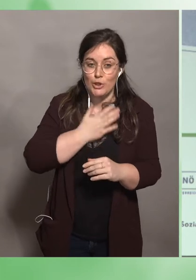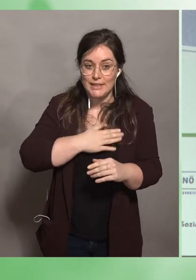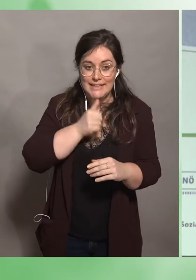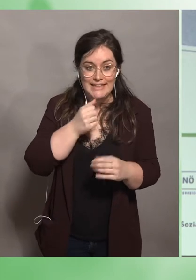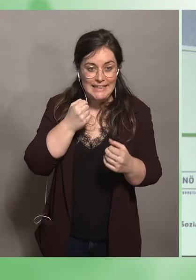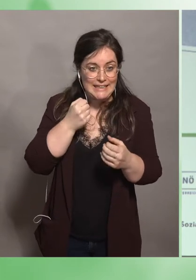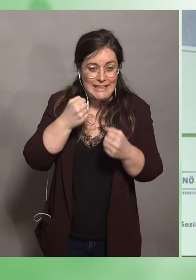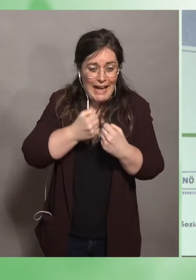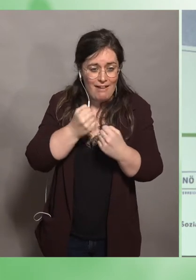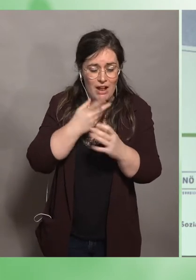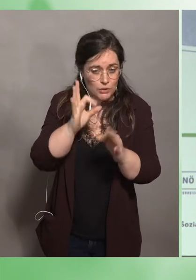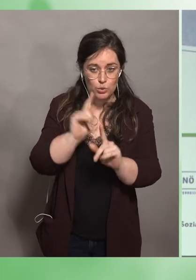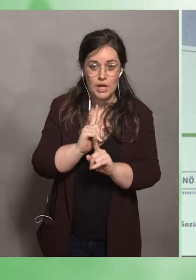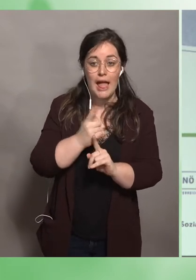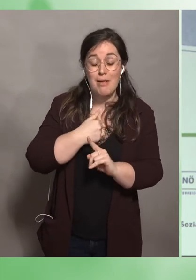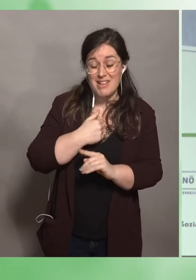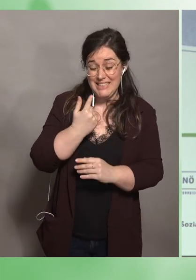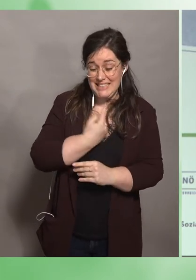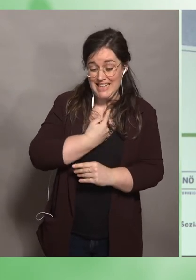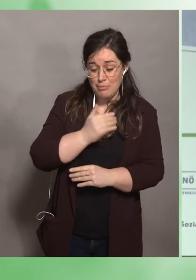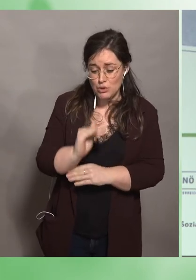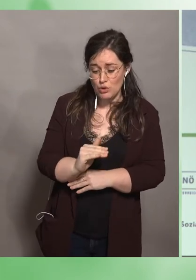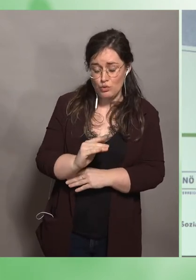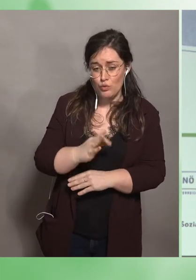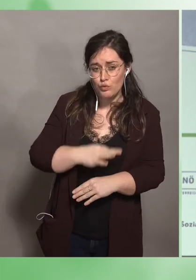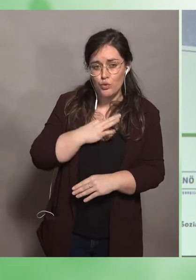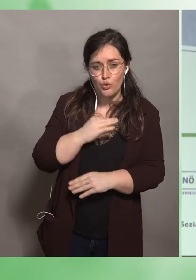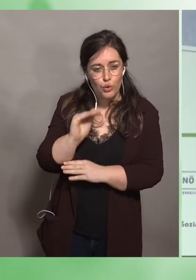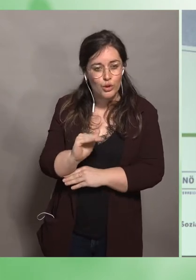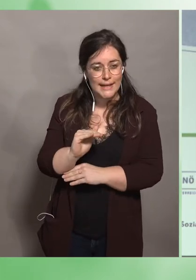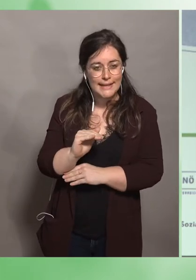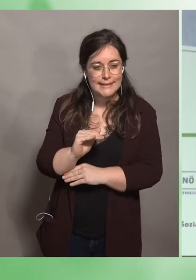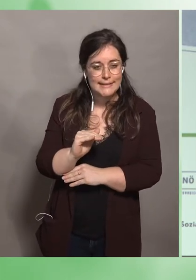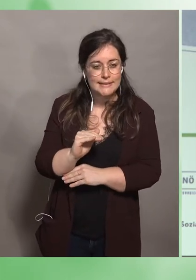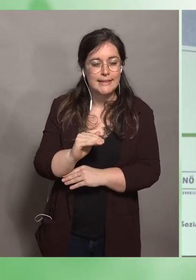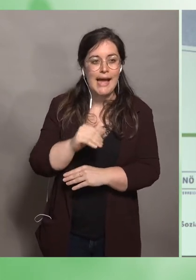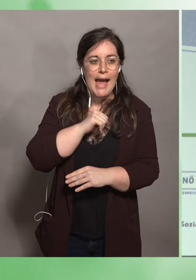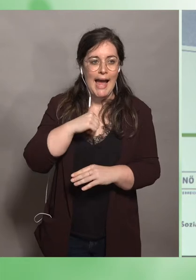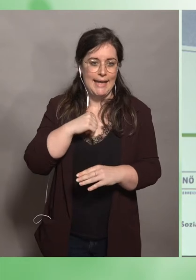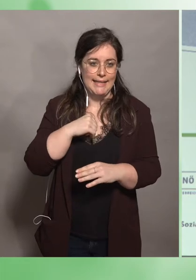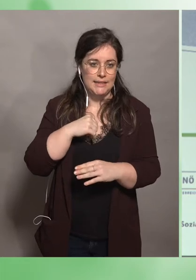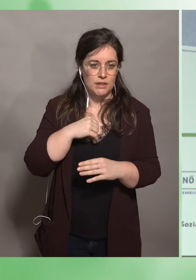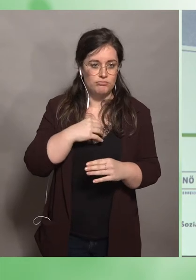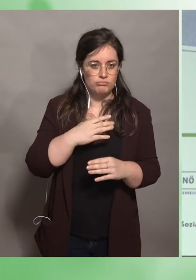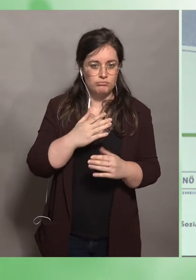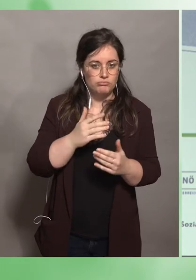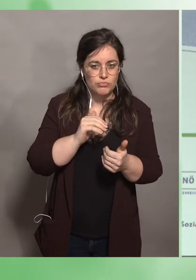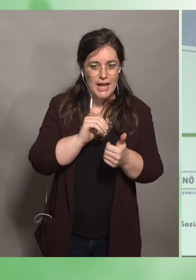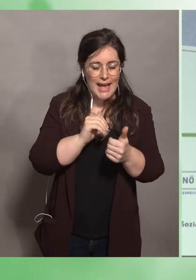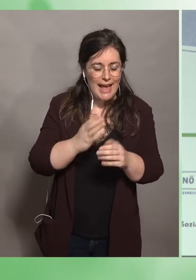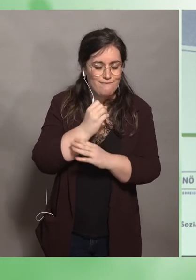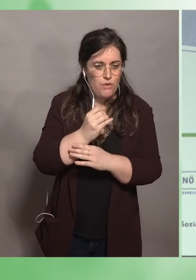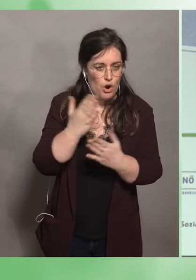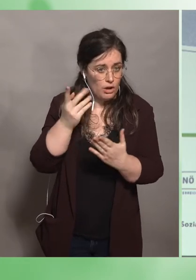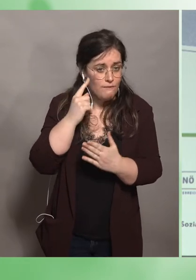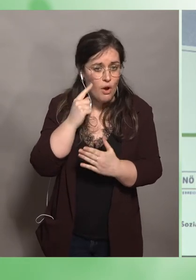mich so wichtig, das früh in meiner jungen Menschenkarriere mit Behinderung, aber auch in meiner Sportlerkarriere zu verstehen. Warum? Denn im Sport ist